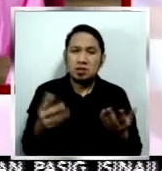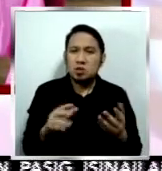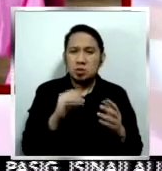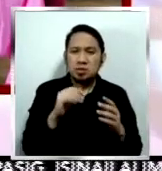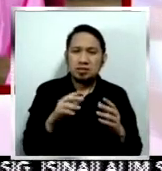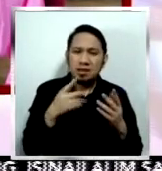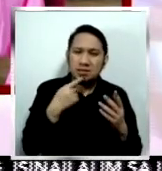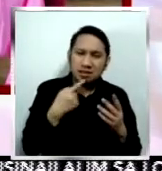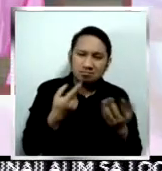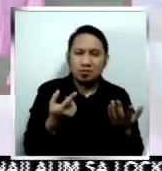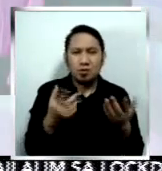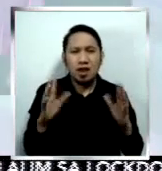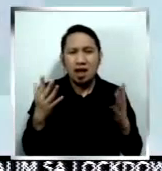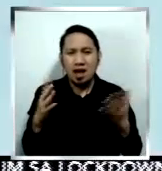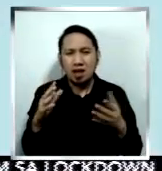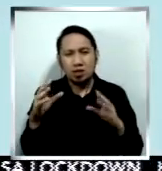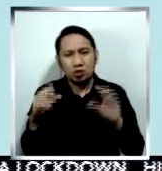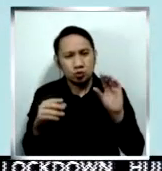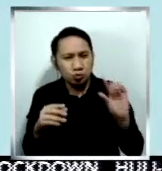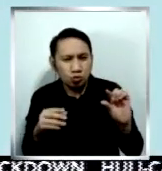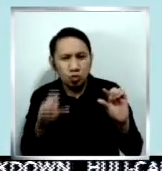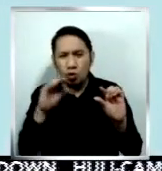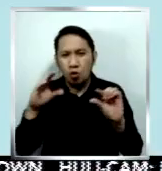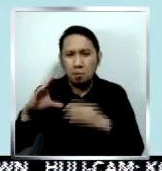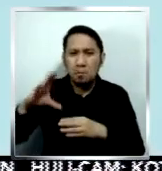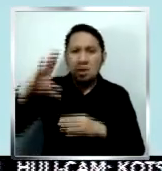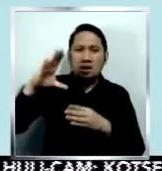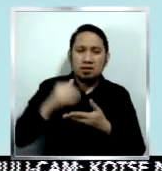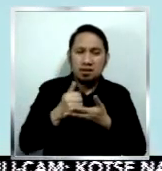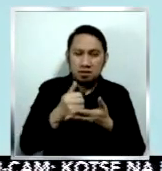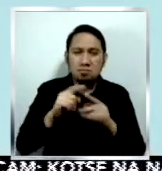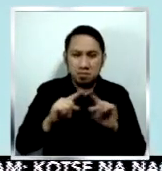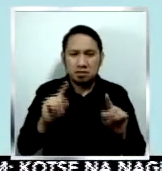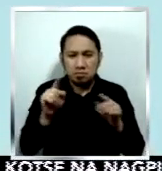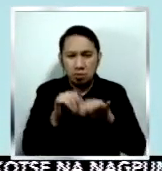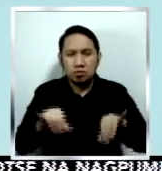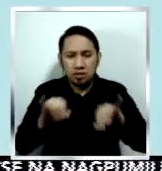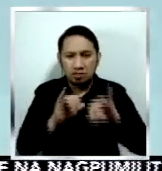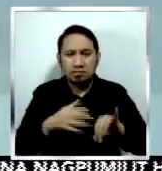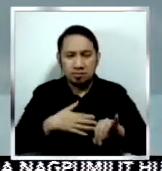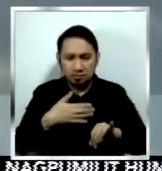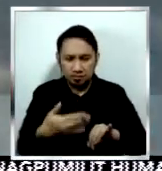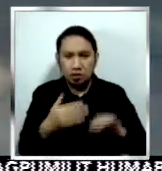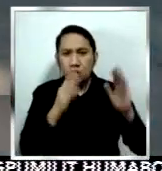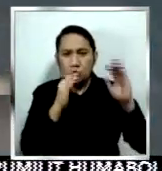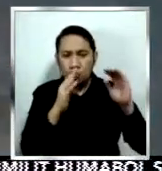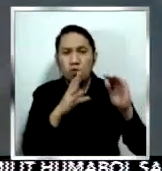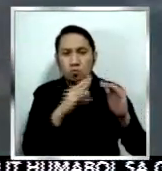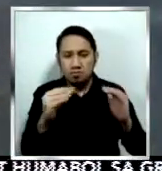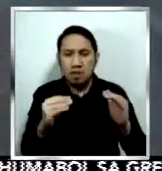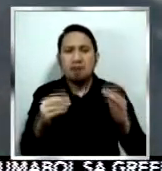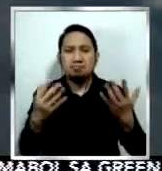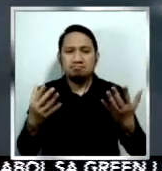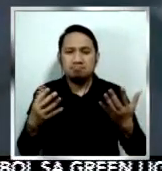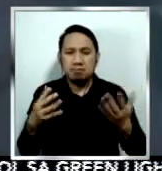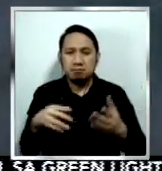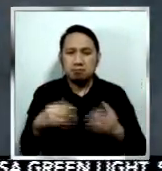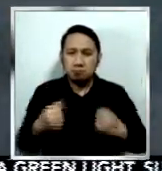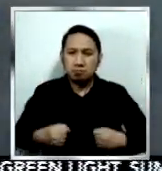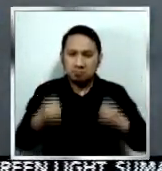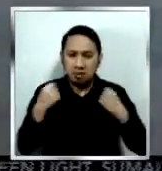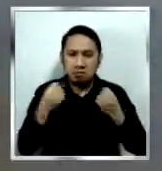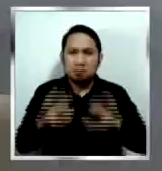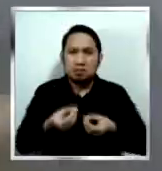tulong, basta bukal sa kalooban. Pag-asa at pagbangon ang hatid nito sa iba. Salima